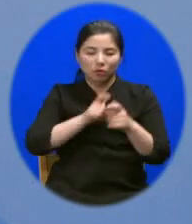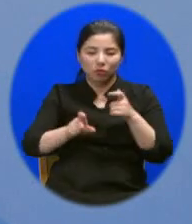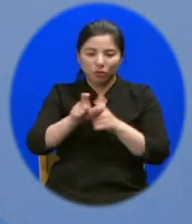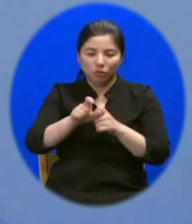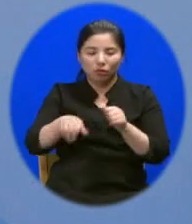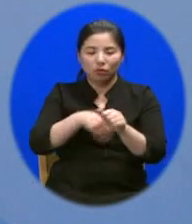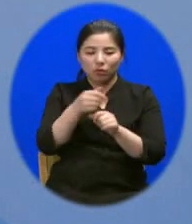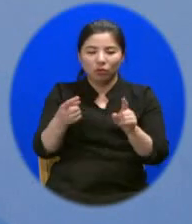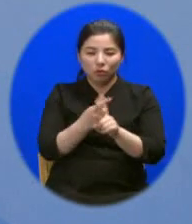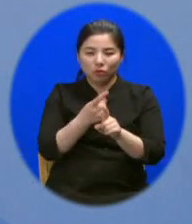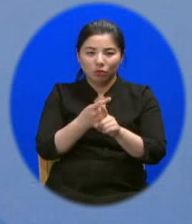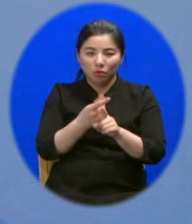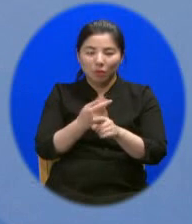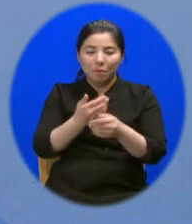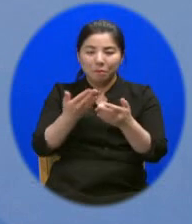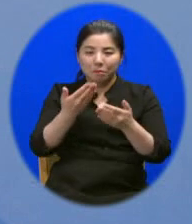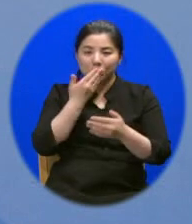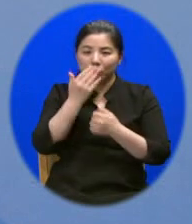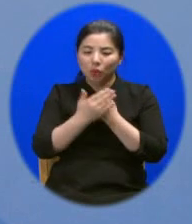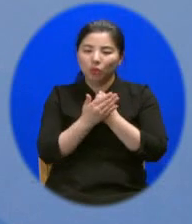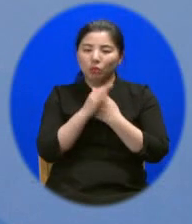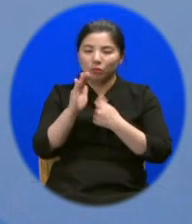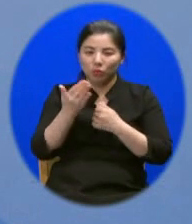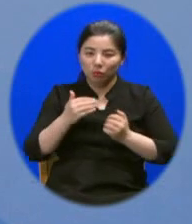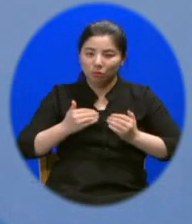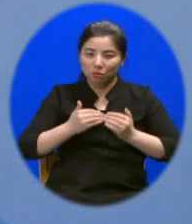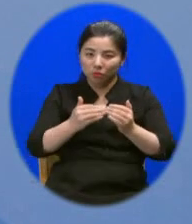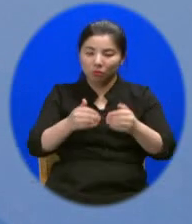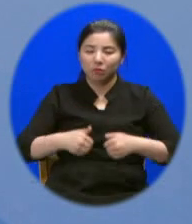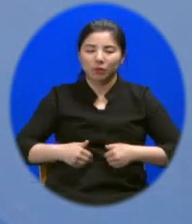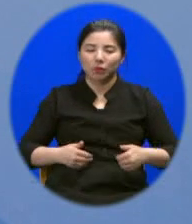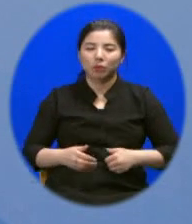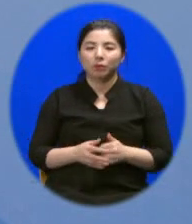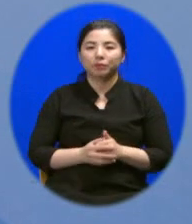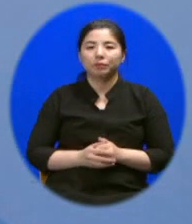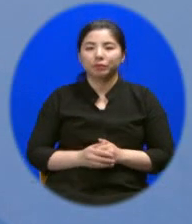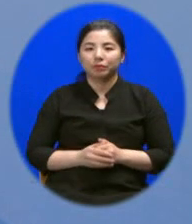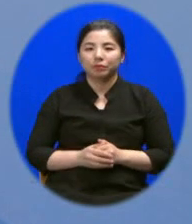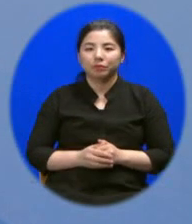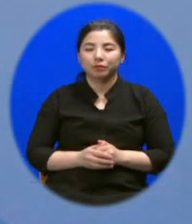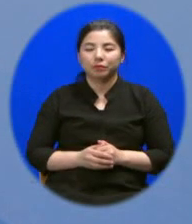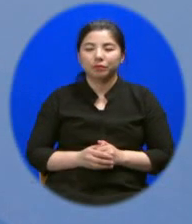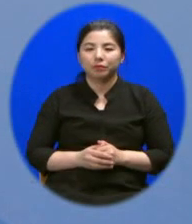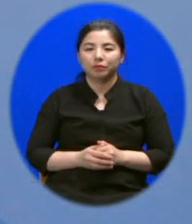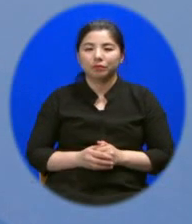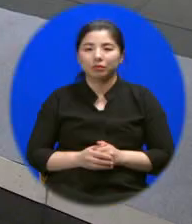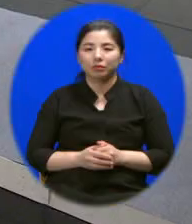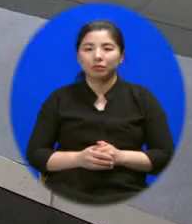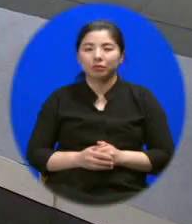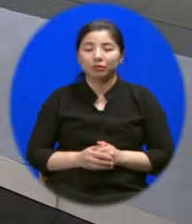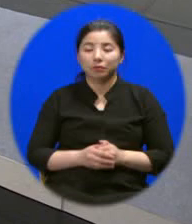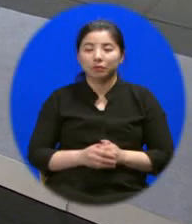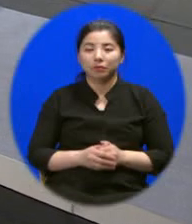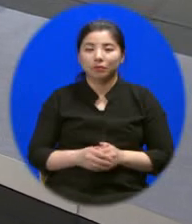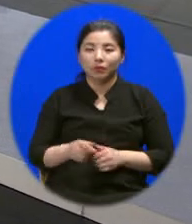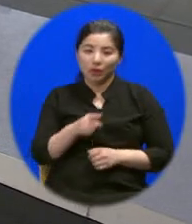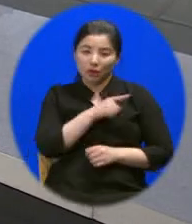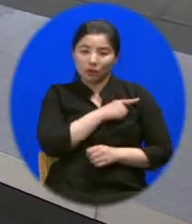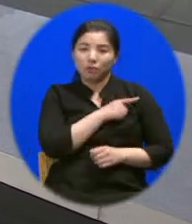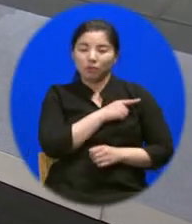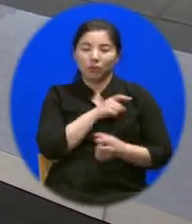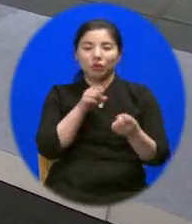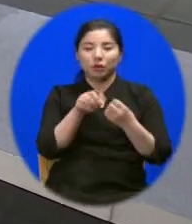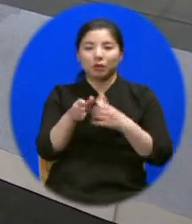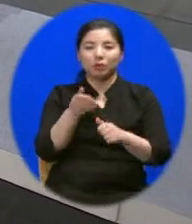도움이 되는 것 같은 방향으로 취지 늘 할 필요가 있다 이런 말씀을 드립니다 4 다음은 이 무선